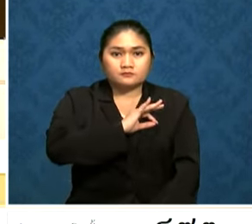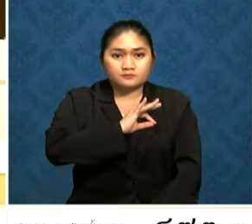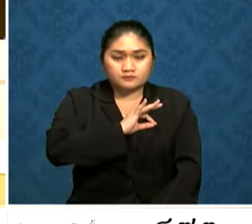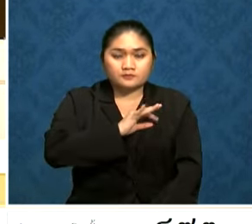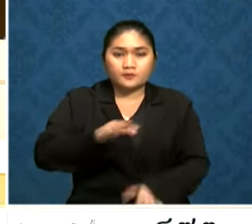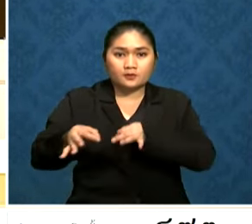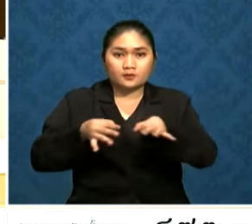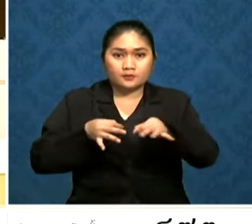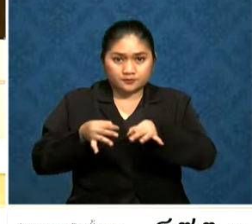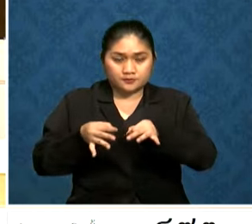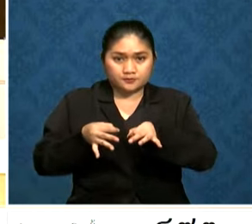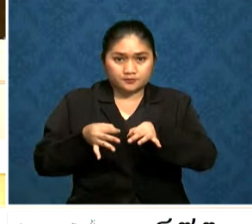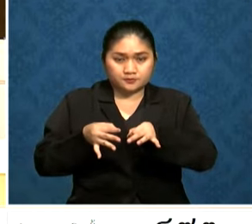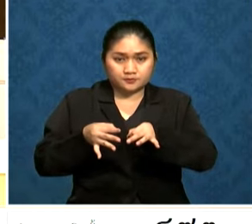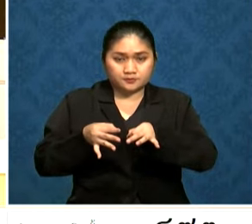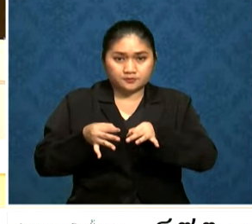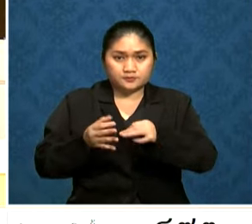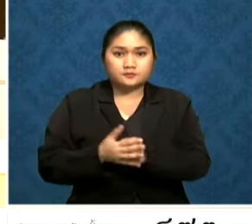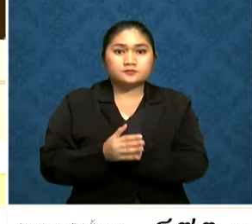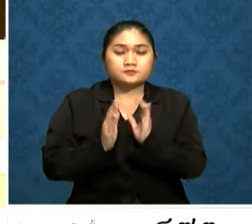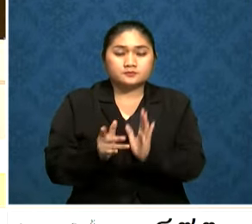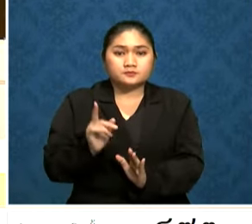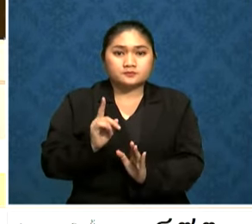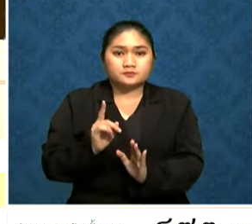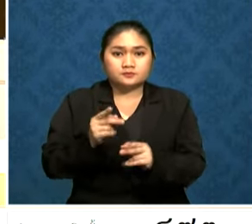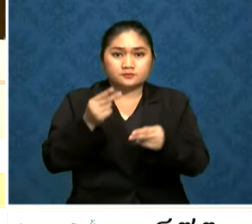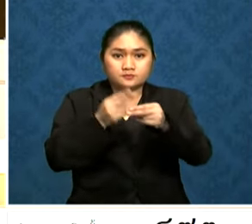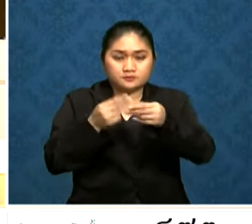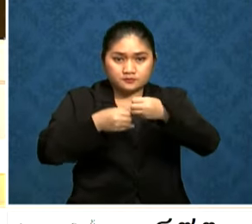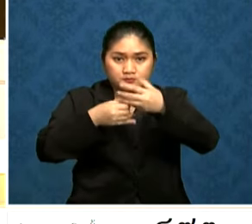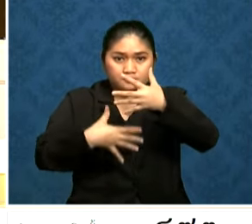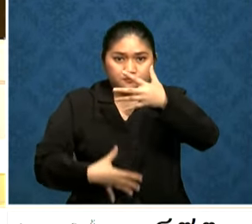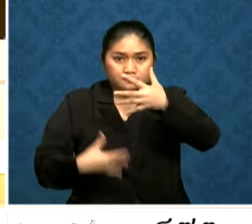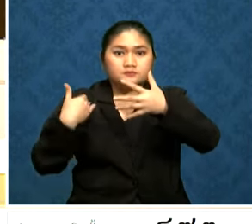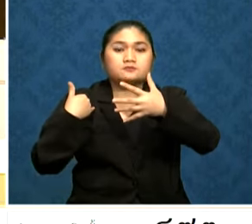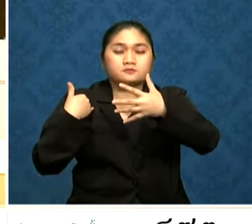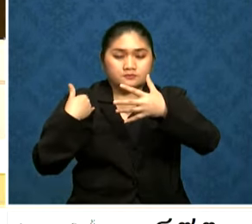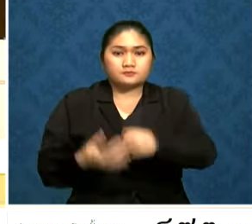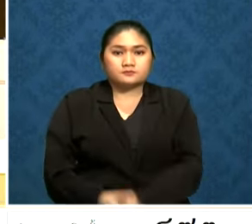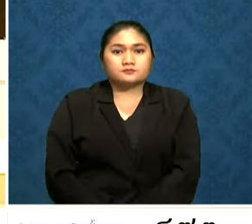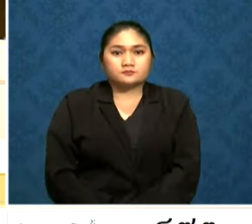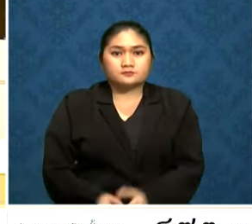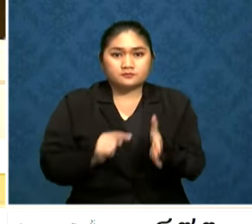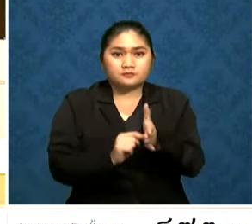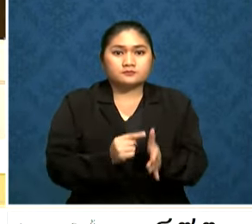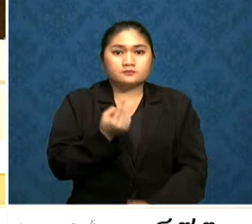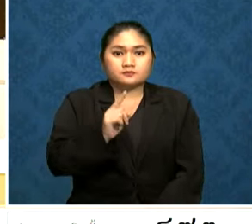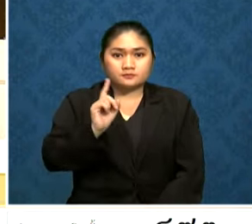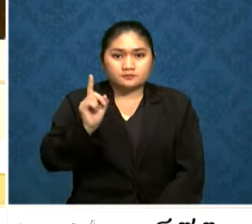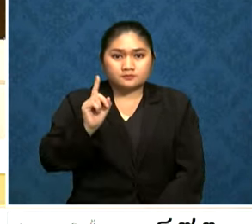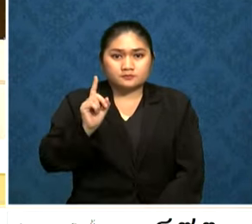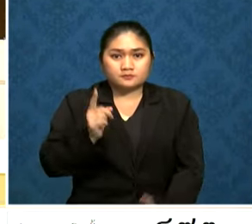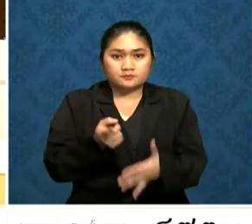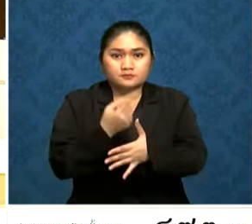้อภิปรายเลยนะครับมีผู้ที่เข้าชื่อไว้หลายท่านดวยกันผมเริ่มที่